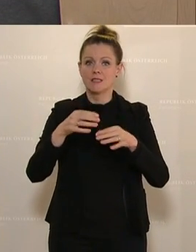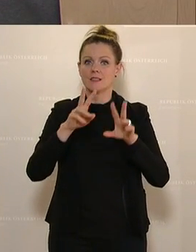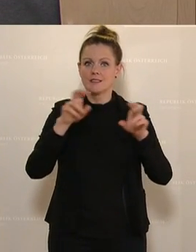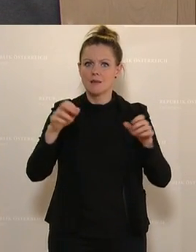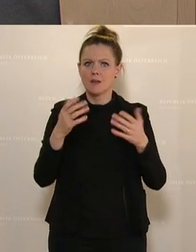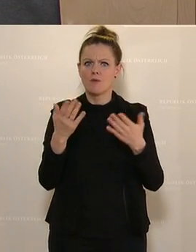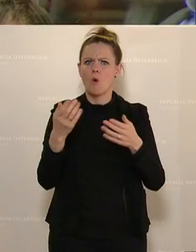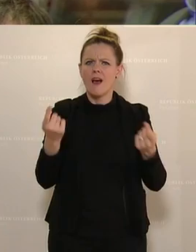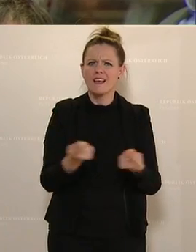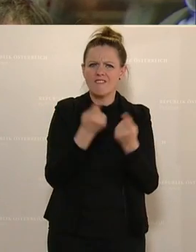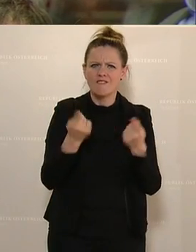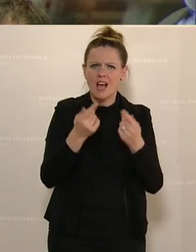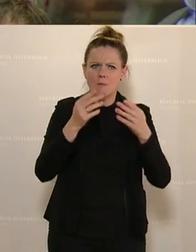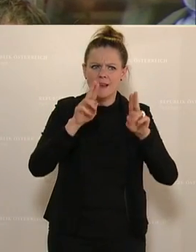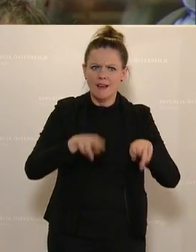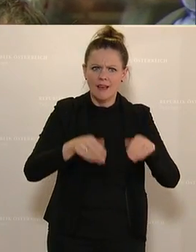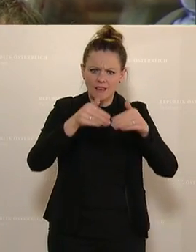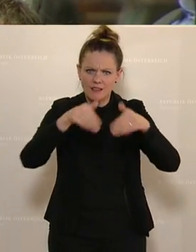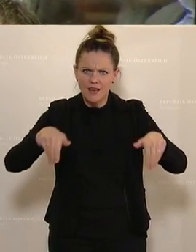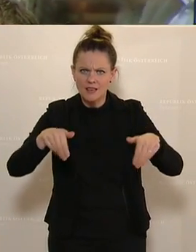von Gewerberecht bei den